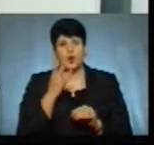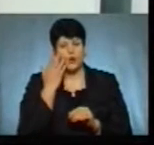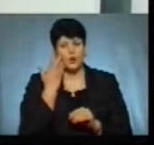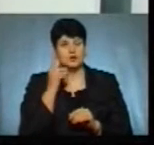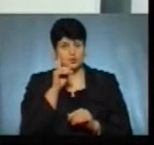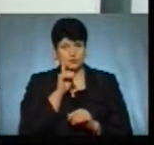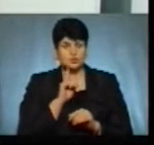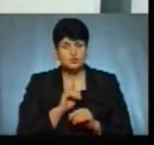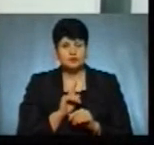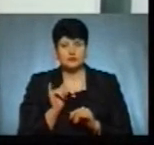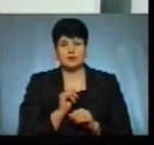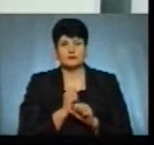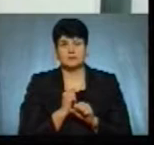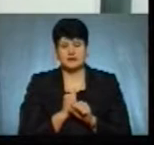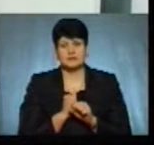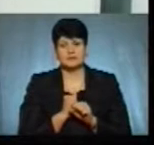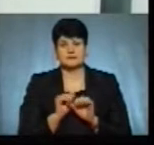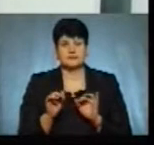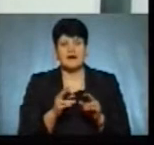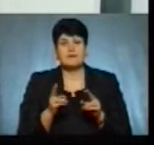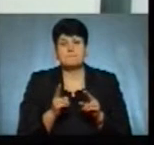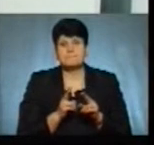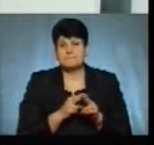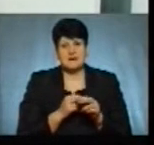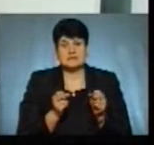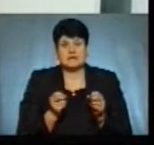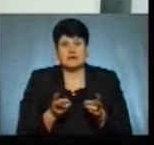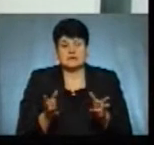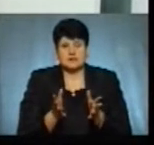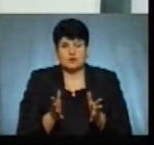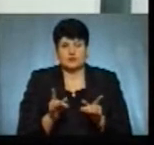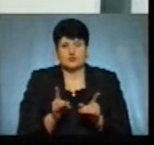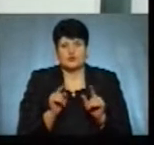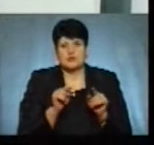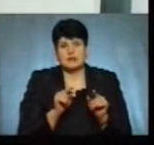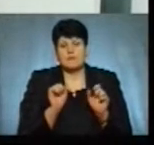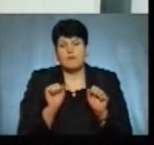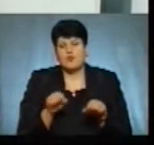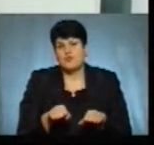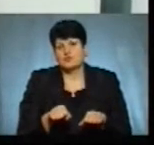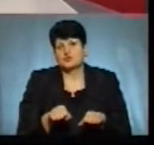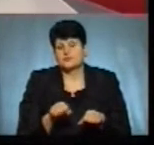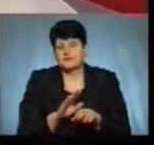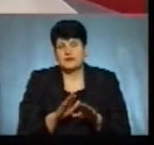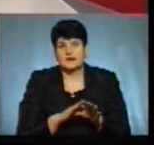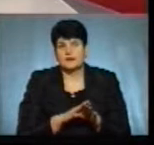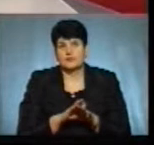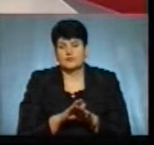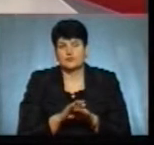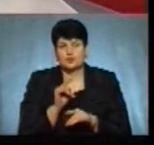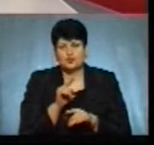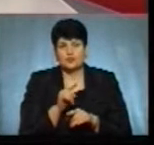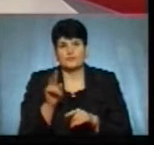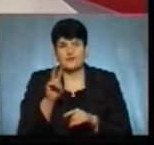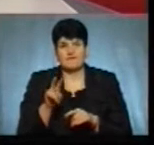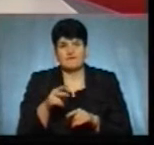зручно, і здійснювати операції без жодного ризику, що їм можуть певним чином якусь не зовсім ту іноземну